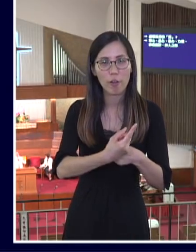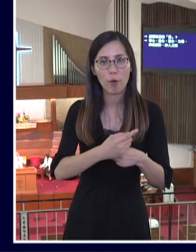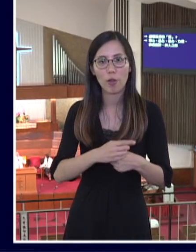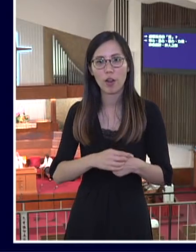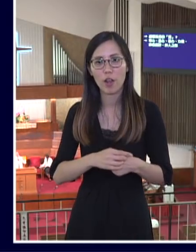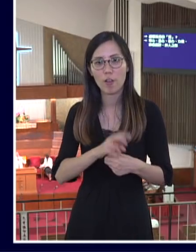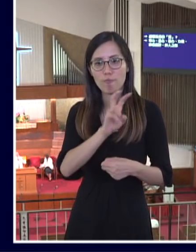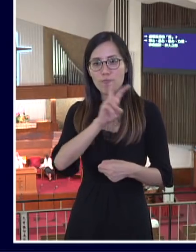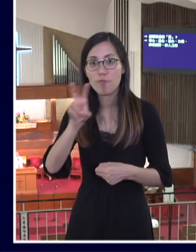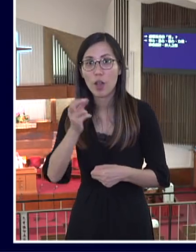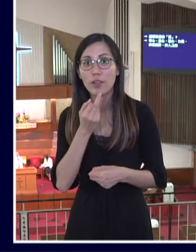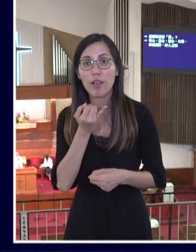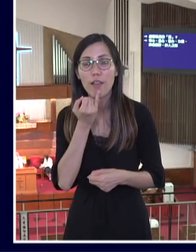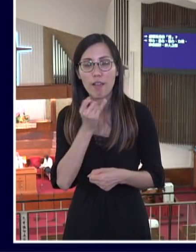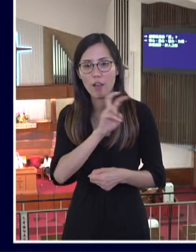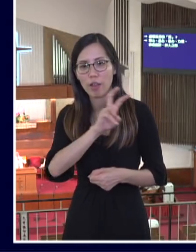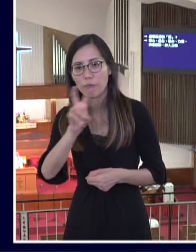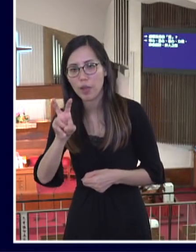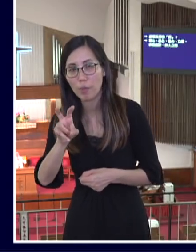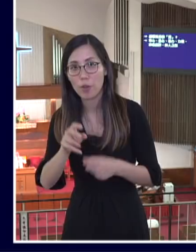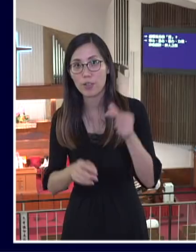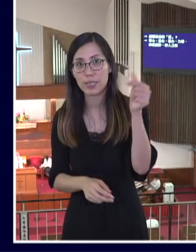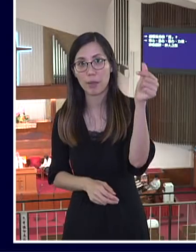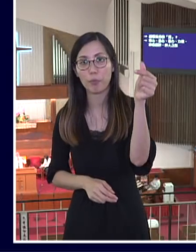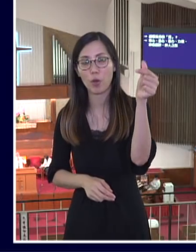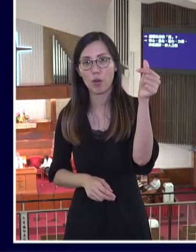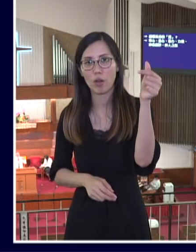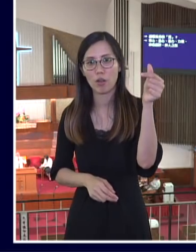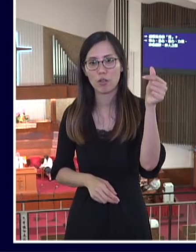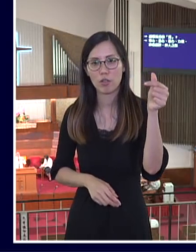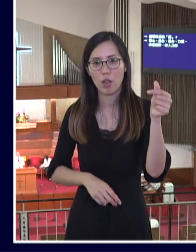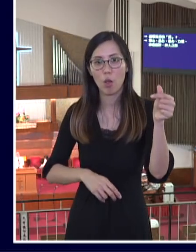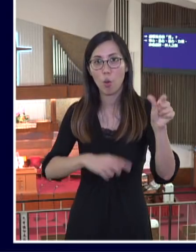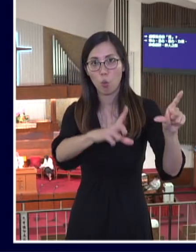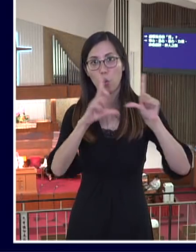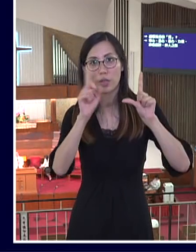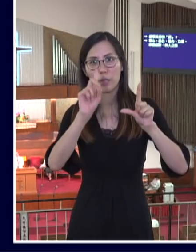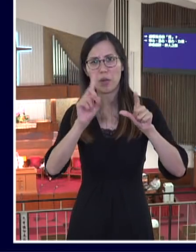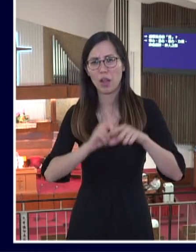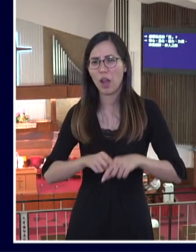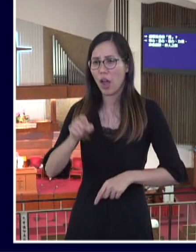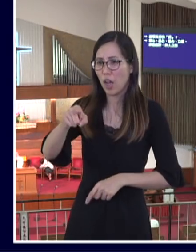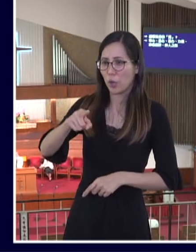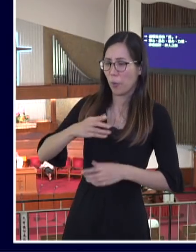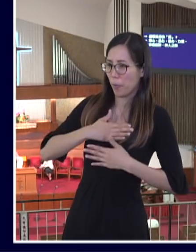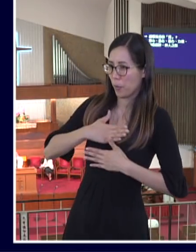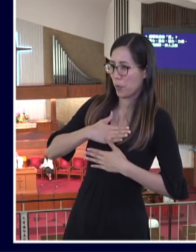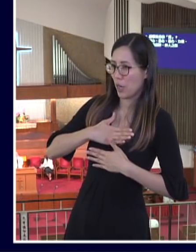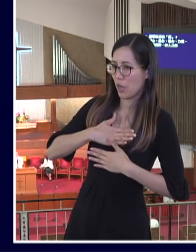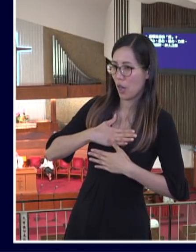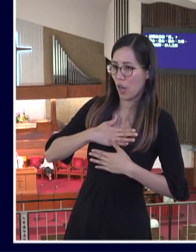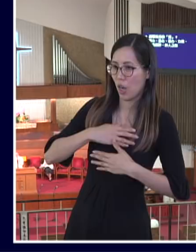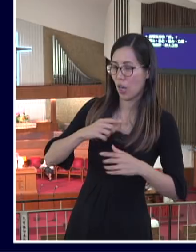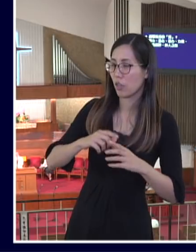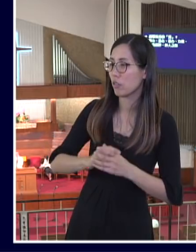一啲即係即係或者叫啲人唔好去入呢个应许地嘅时候，加勒同约书亚都係